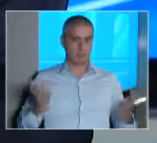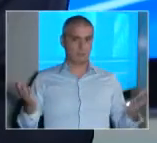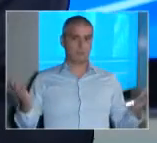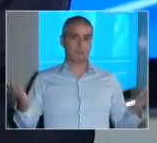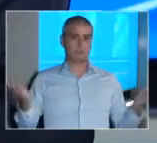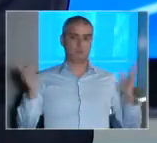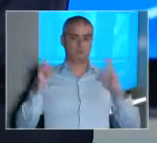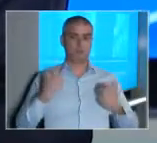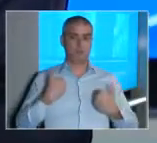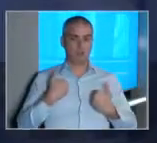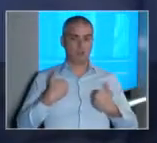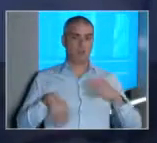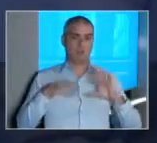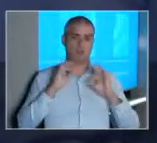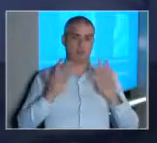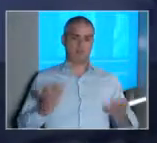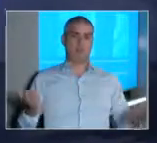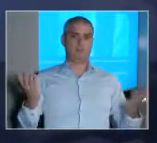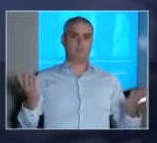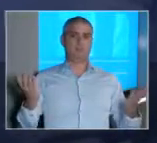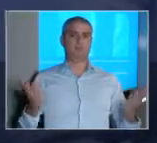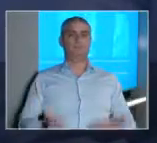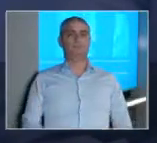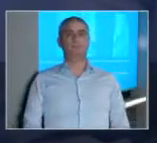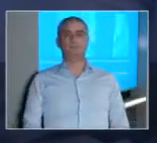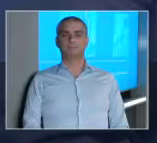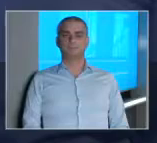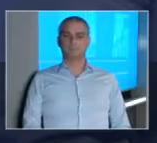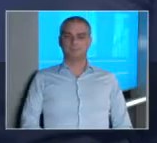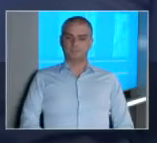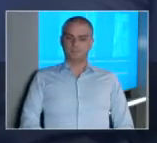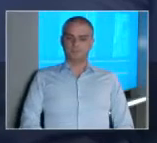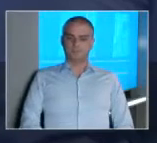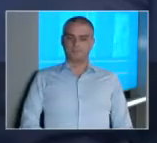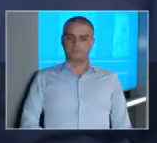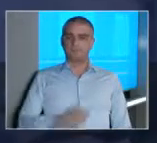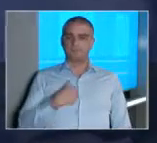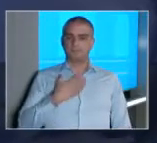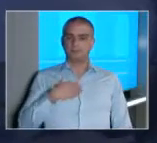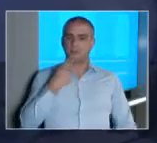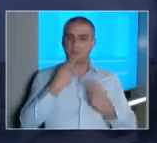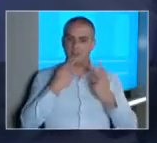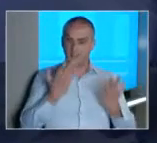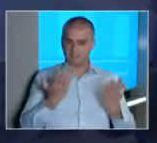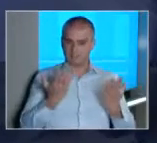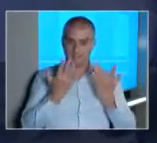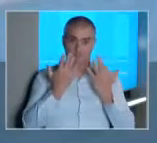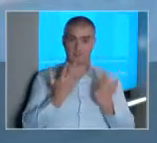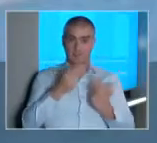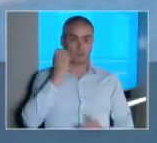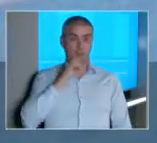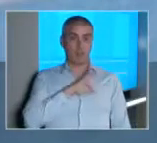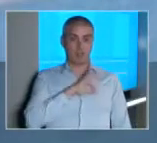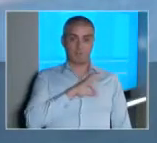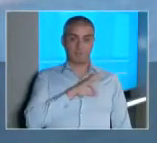בוא נתן. עוזי, אבל תן לי לסיים. אני אפשרתי לך להגיד. לא, זה לא רק נתניהו. אני אפשרתי לך להגיד את הדברים. בוא תשלים. ברגע